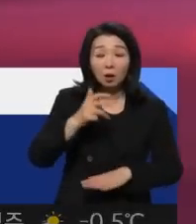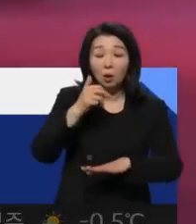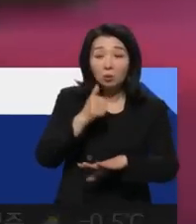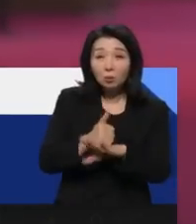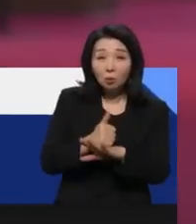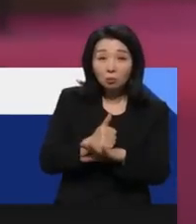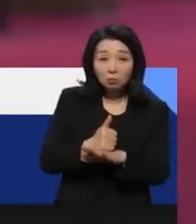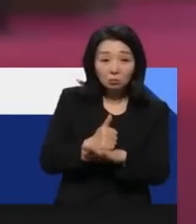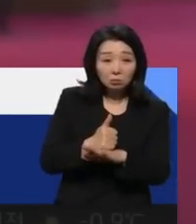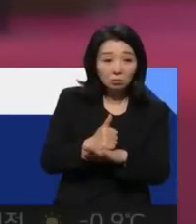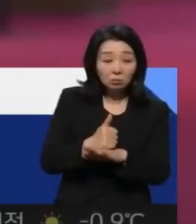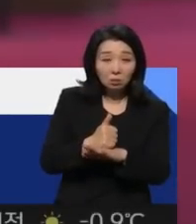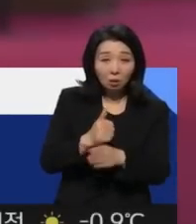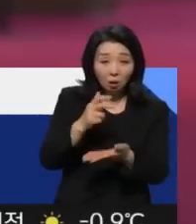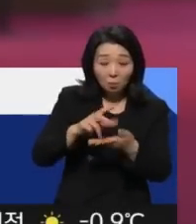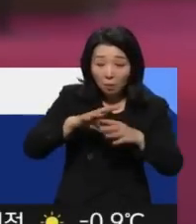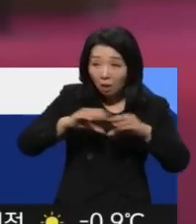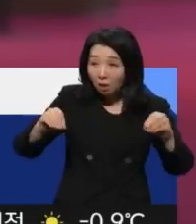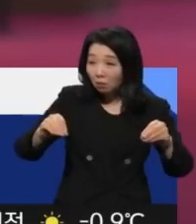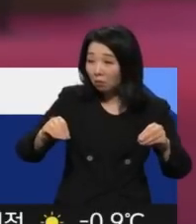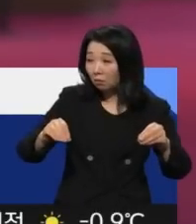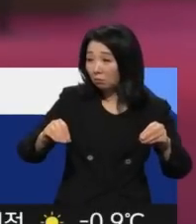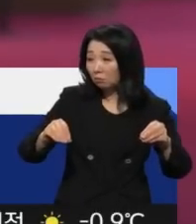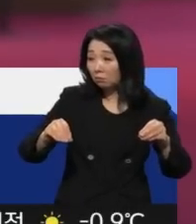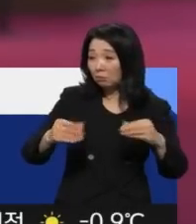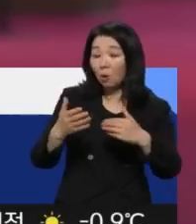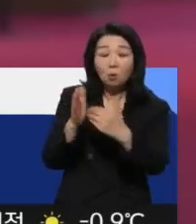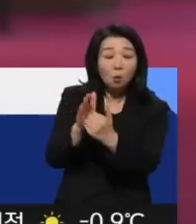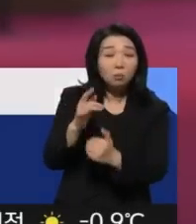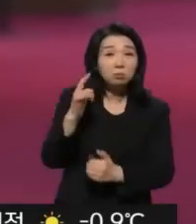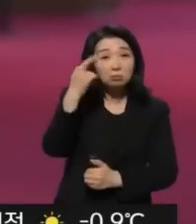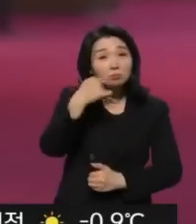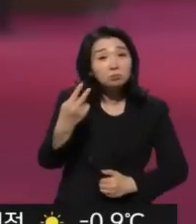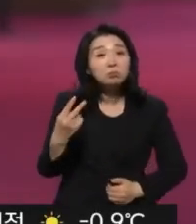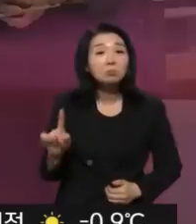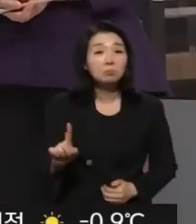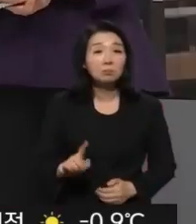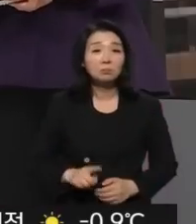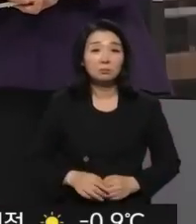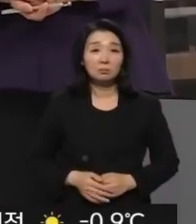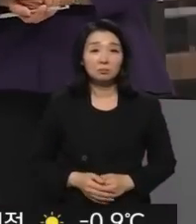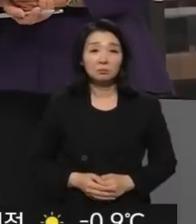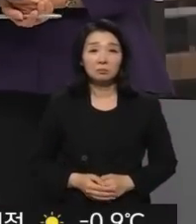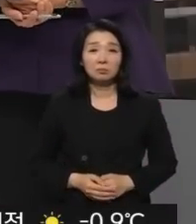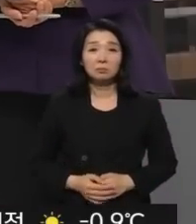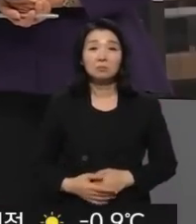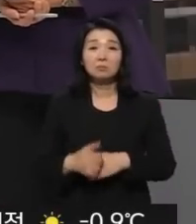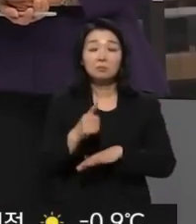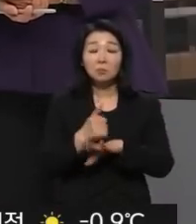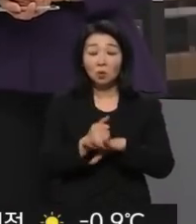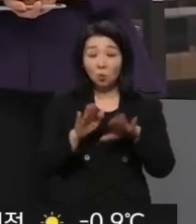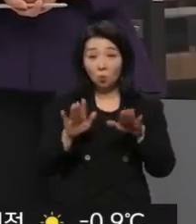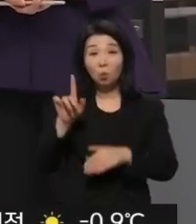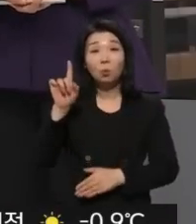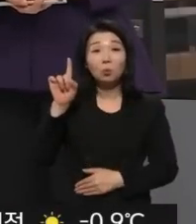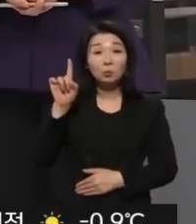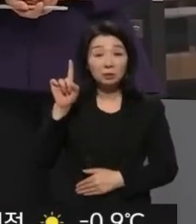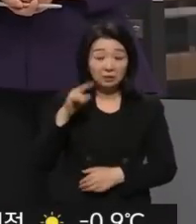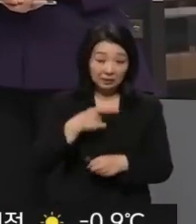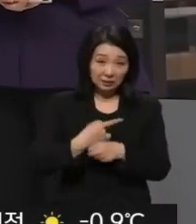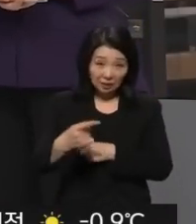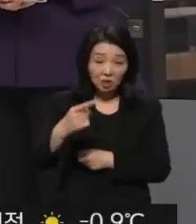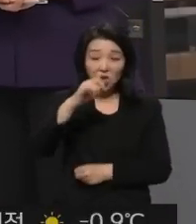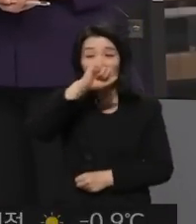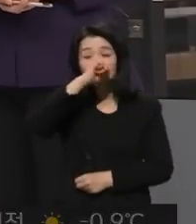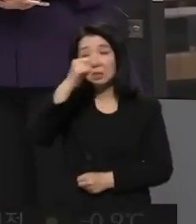기피하고 있는 이런 이중적 모습, 태도를 보이고 있는 것이고. 네, 결론적으로는 오늘 내년